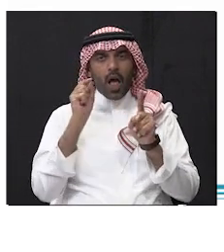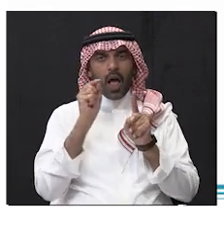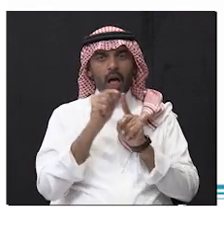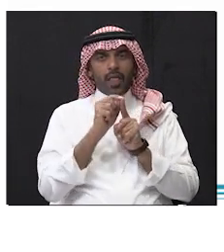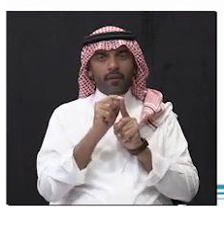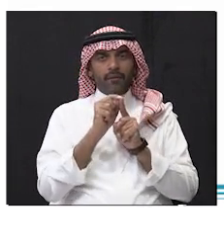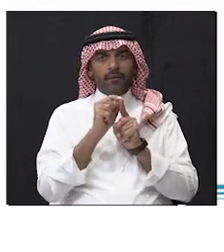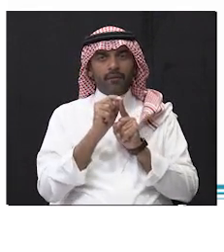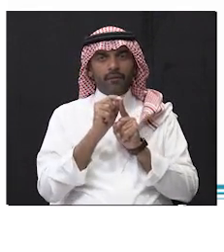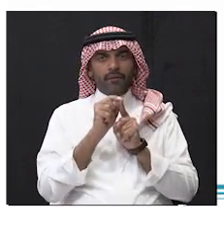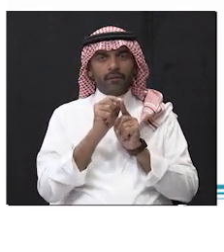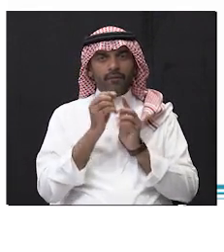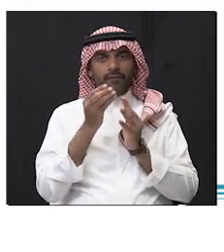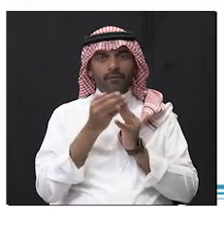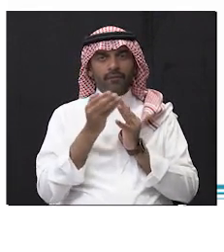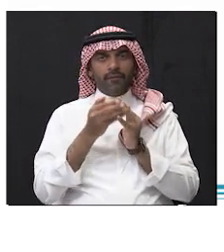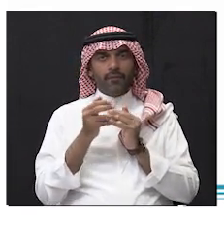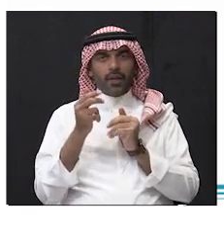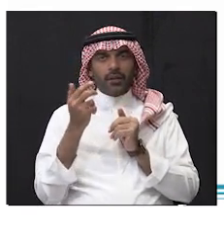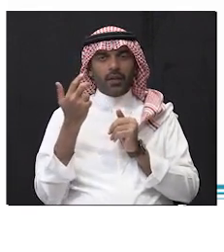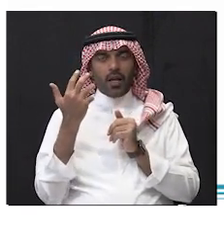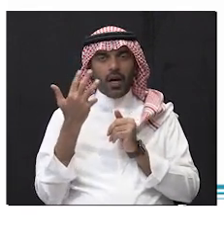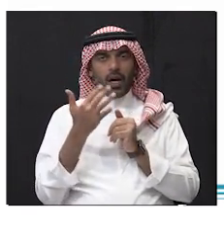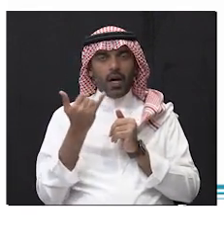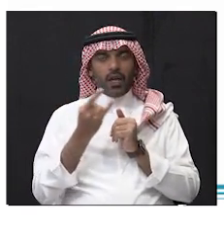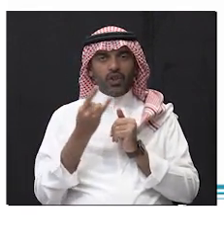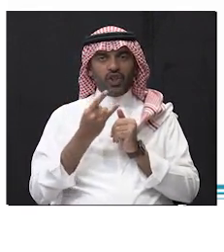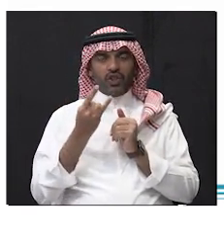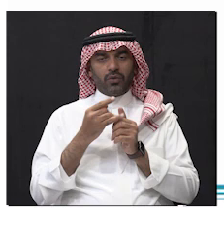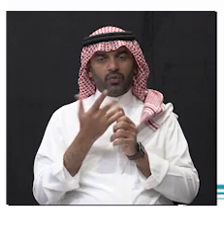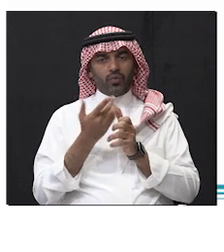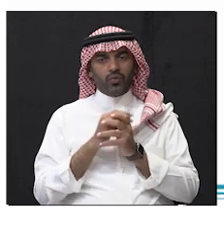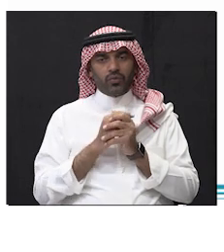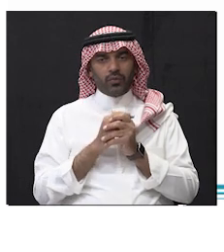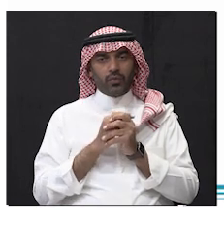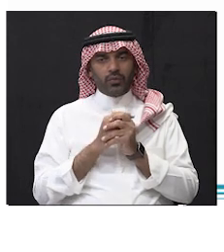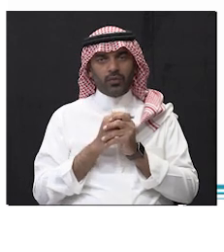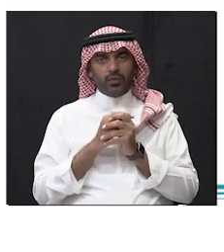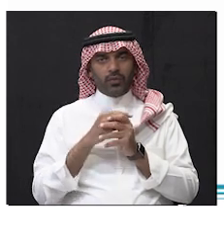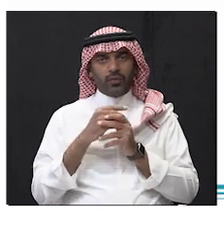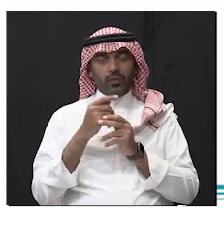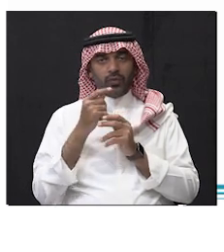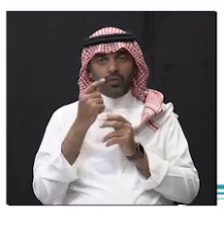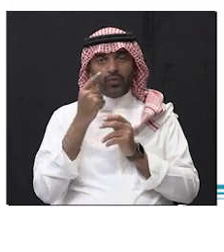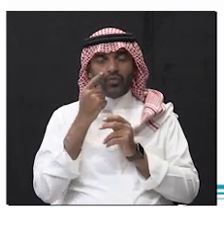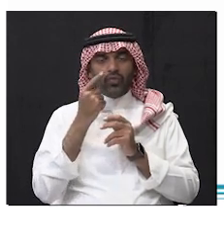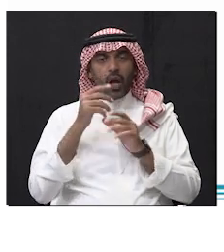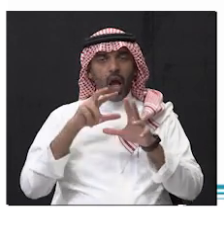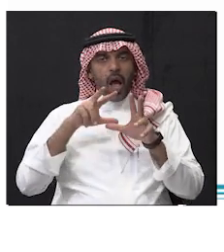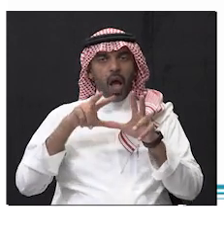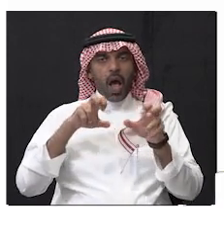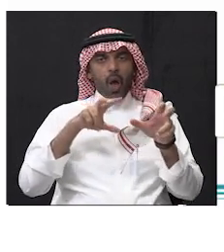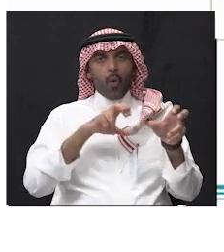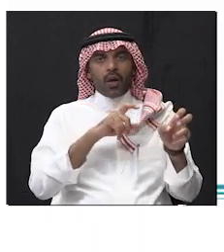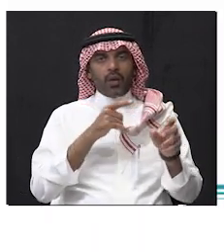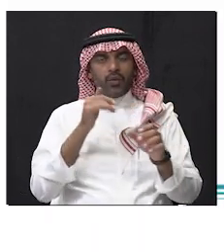هذا الفصل. من أهدافه نحدد خصائص الحيوانات،